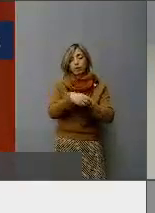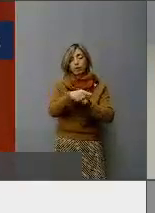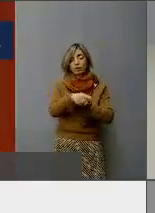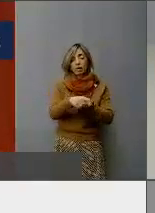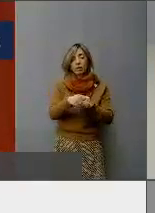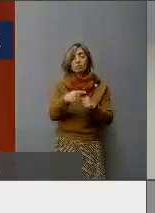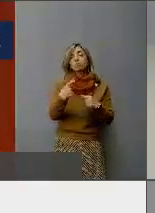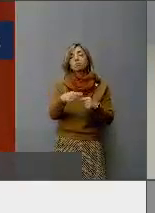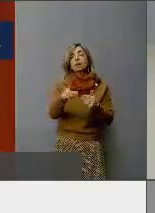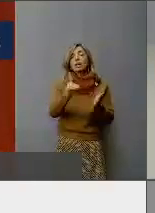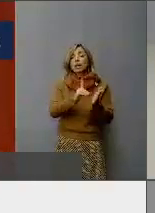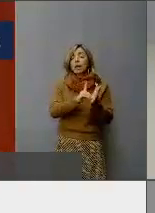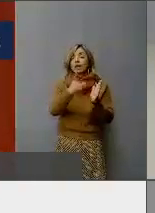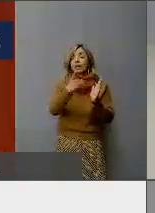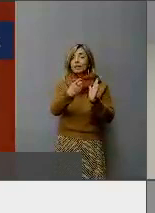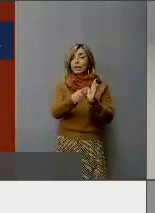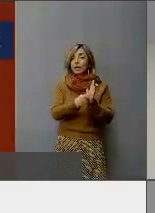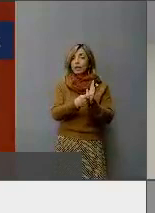dell'isee